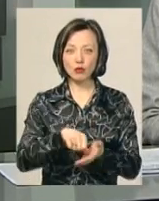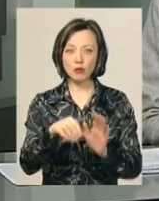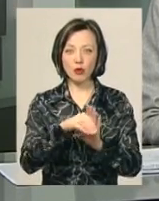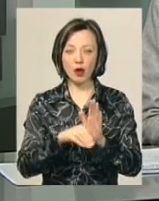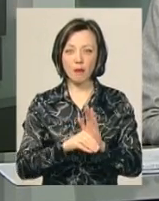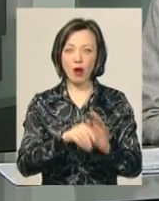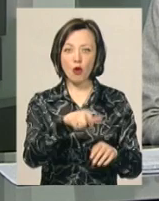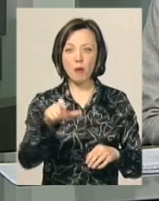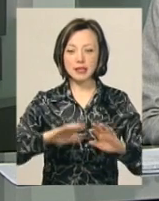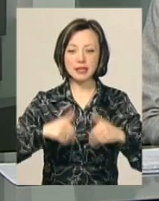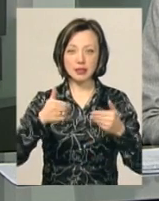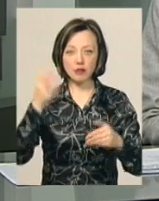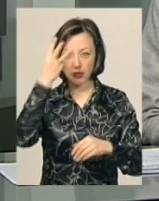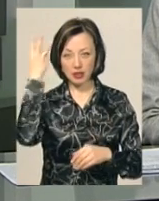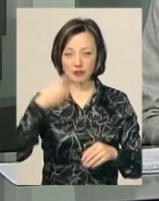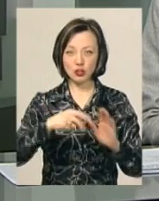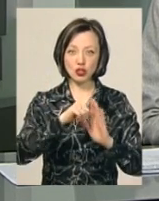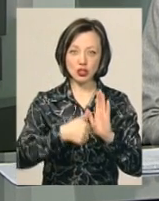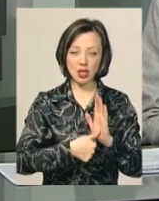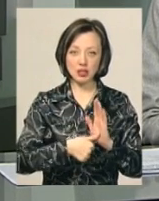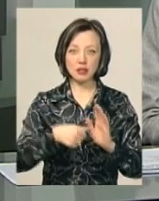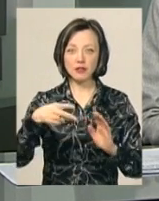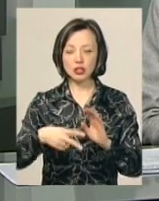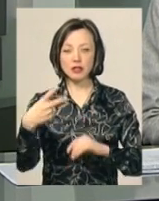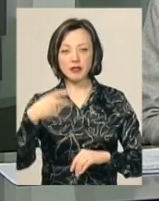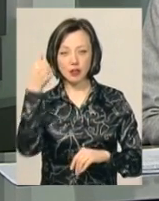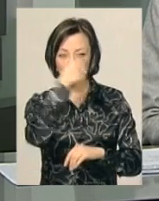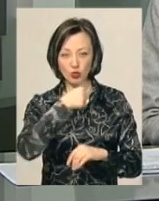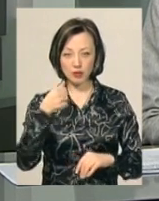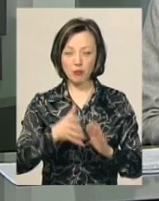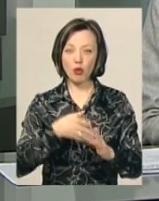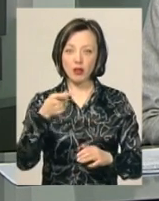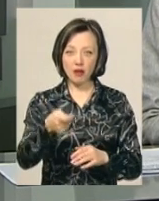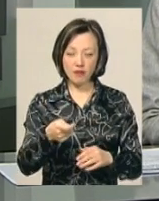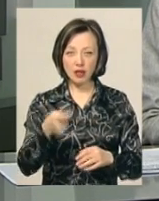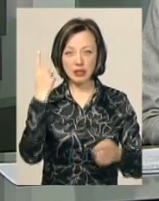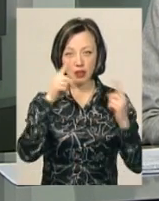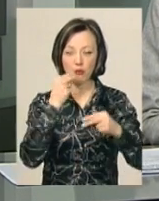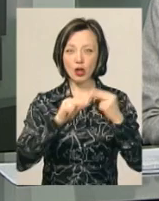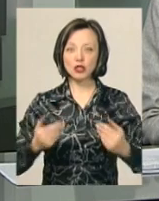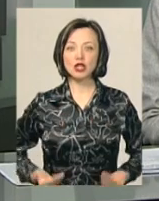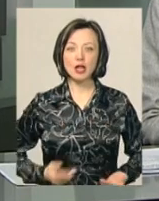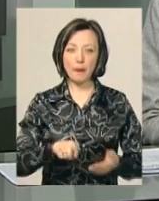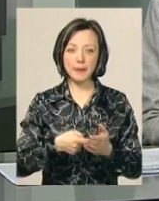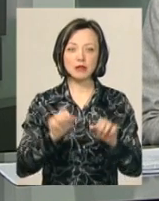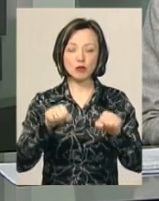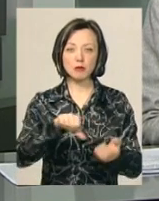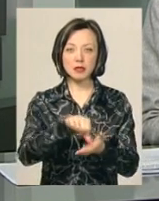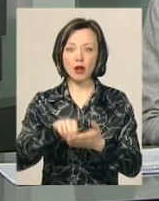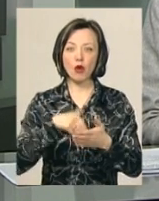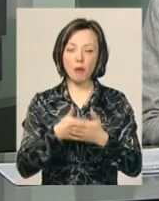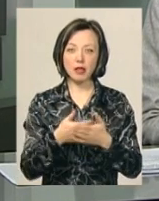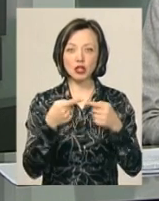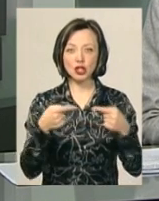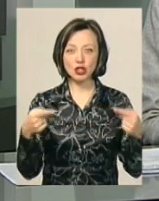«Громадські ініціативи Хмельницького на 2016-2020 роки». Подавати ідеї щодо покращення життя міста можуть представники